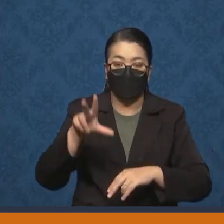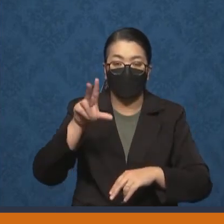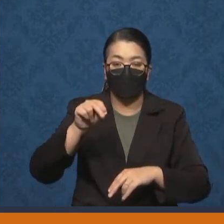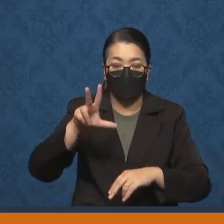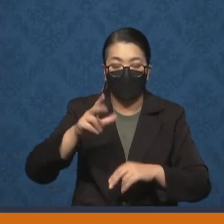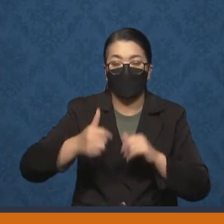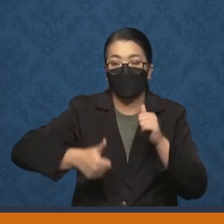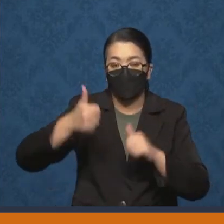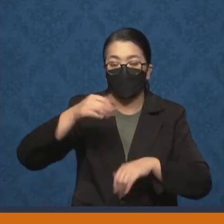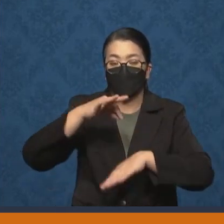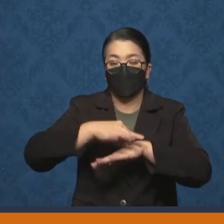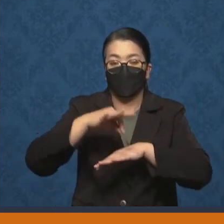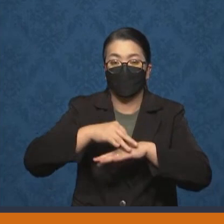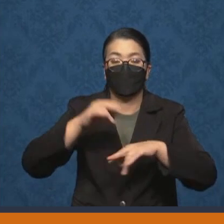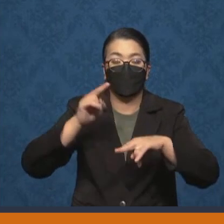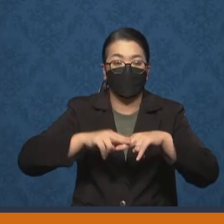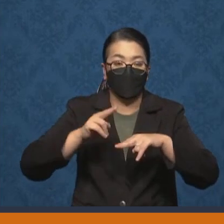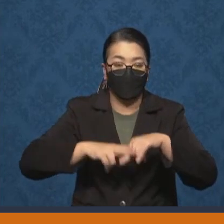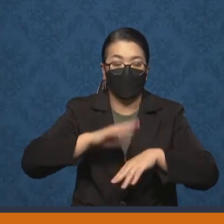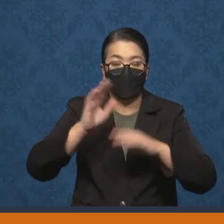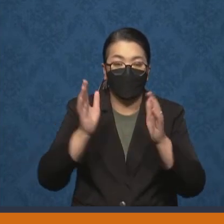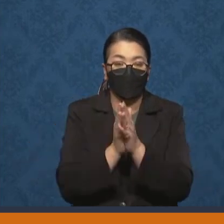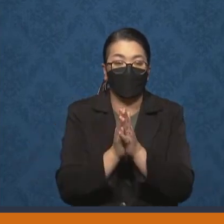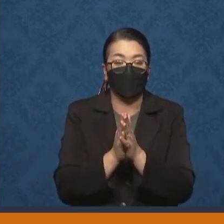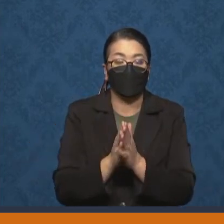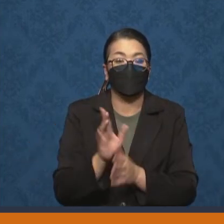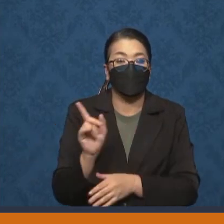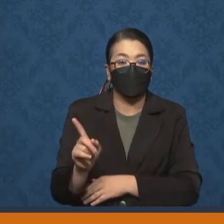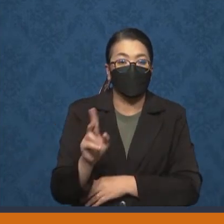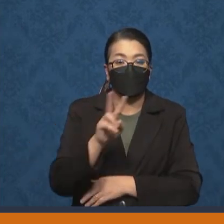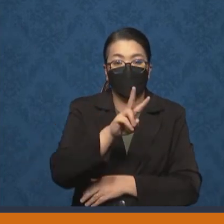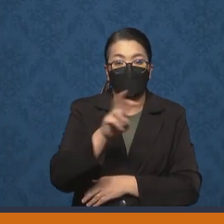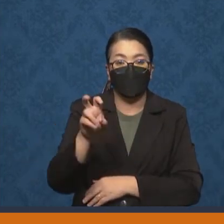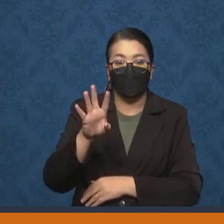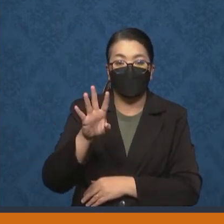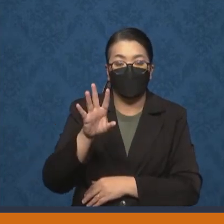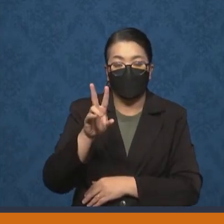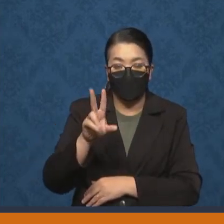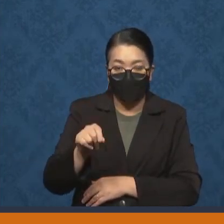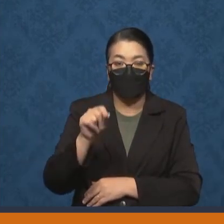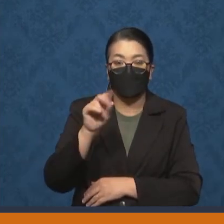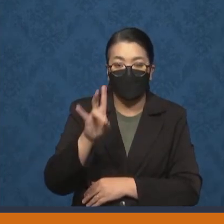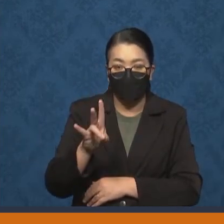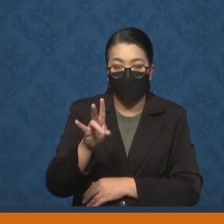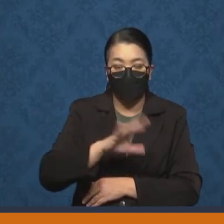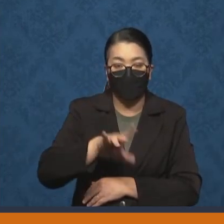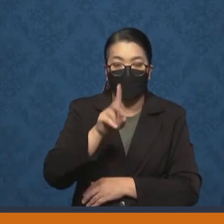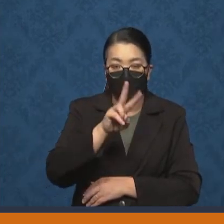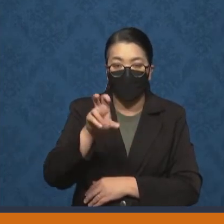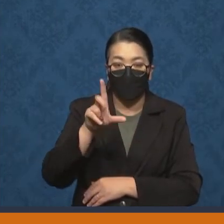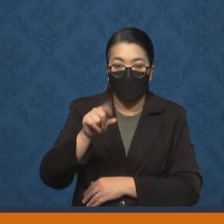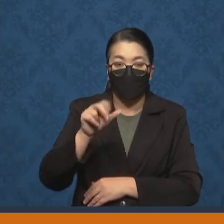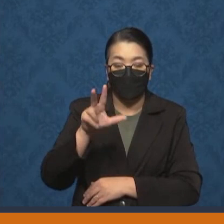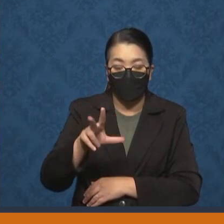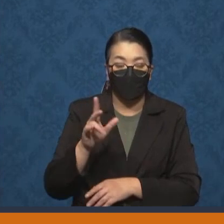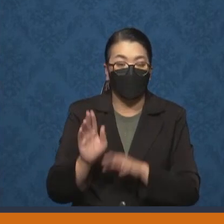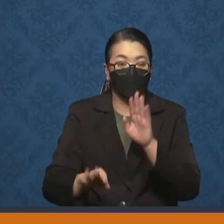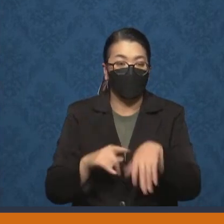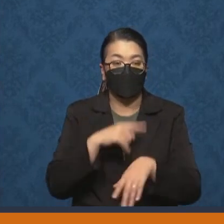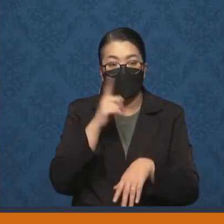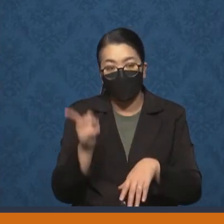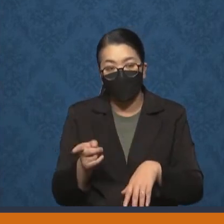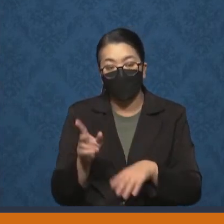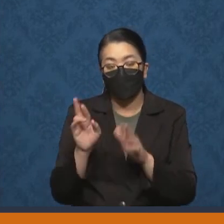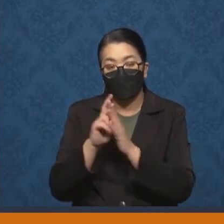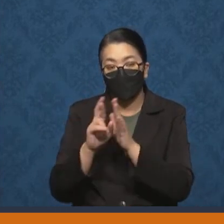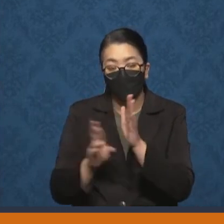33.33%เพราะฉะนั้นพรรค A ก็จะได้จำนวนรวมส.ส.ในสภานะครับ223ที่นั่งเปรียบเทียบกับระบบแบบก้าวไกลครับหรือระบบจัดส